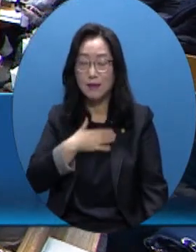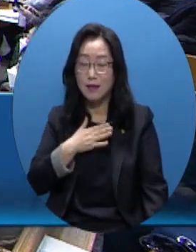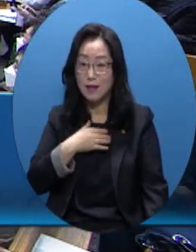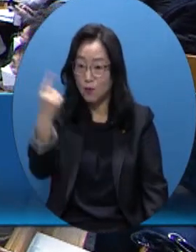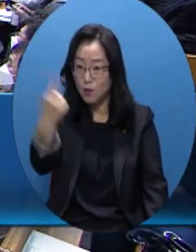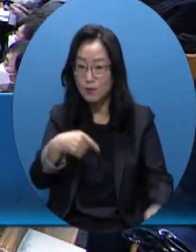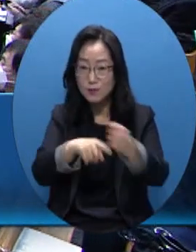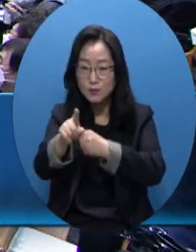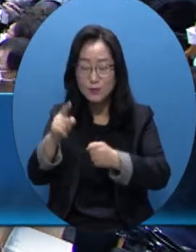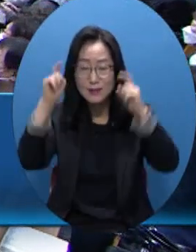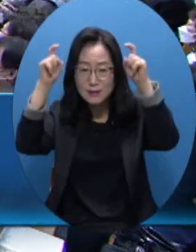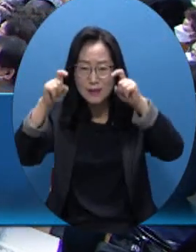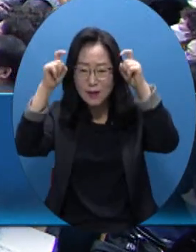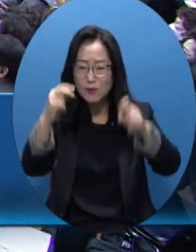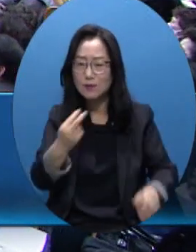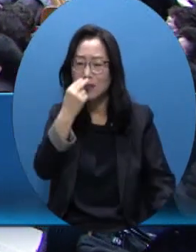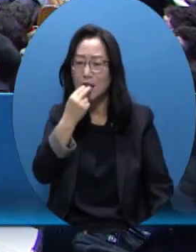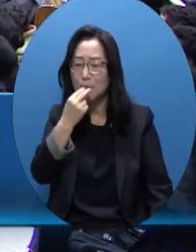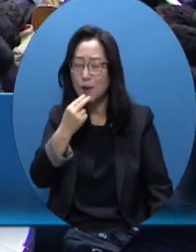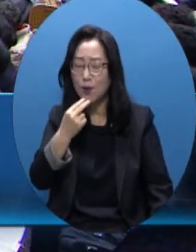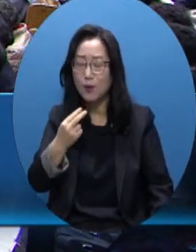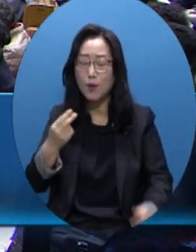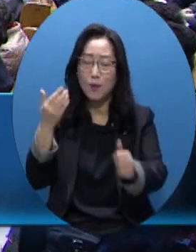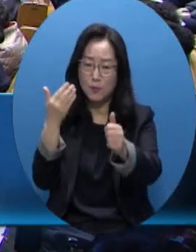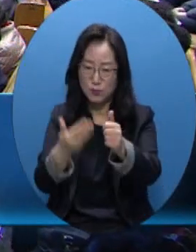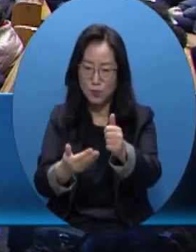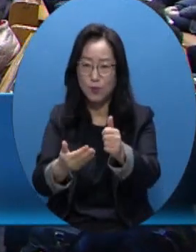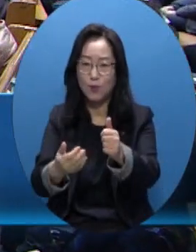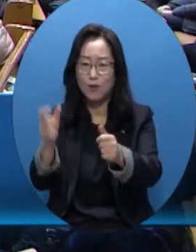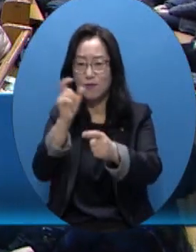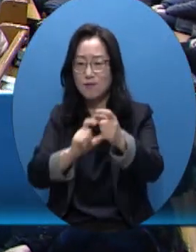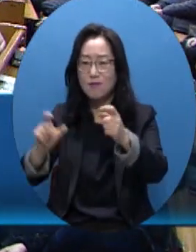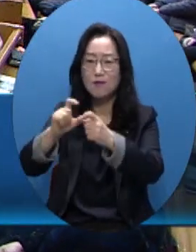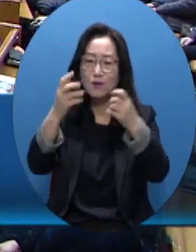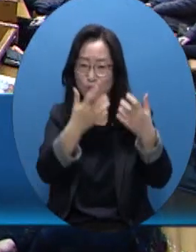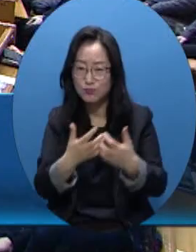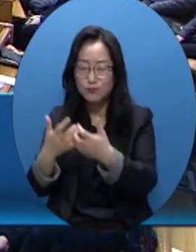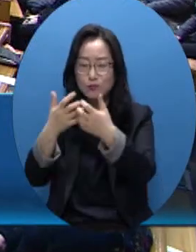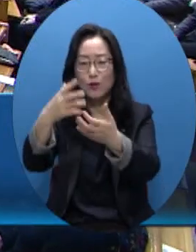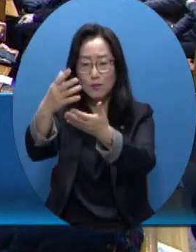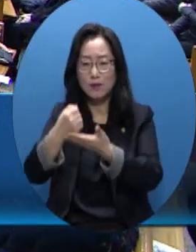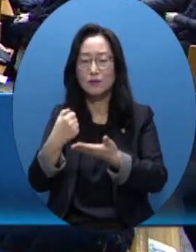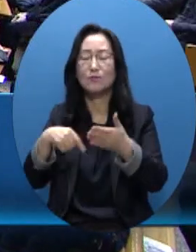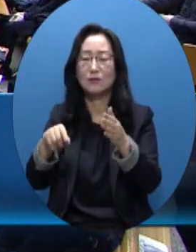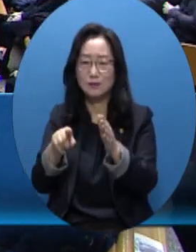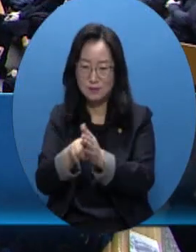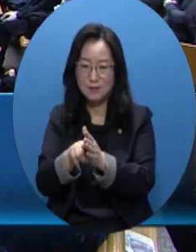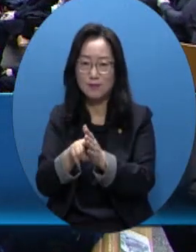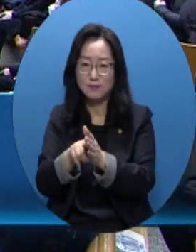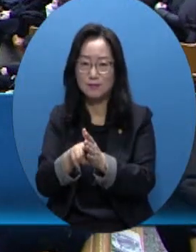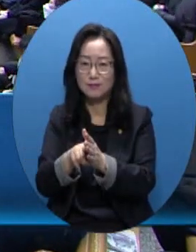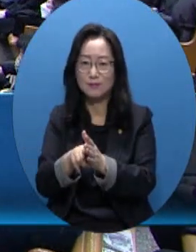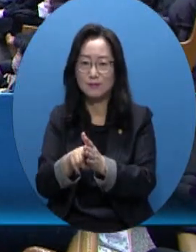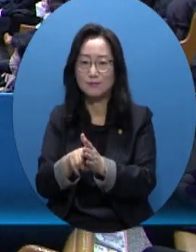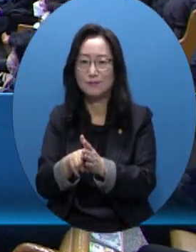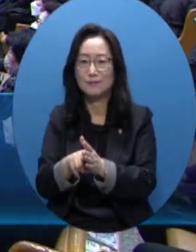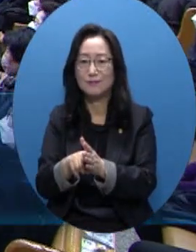것은 양으로 생명을 얻게 하고 독 토성이 얻게 하려는 것이라